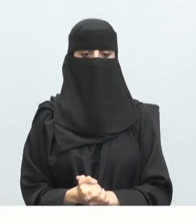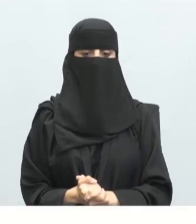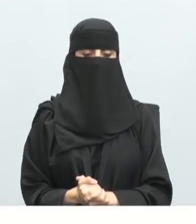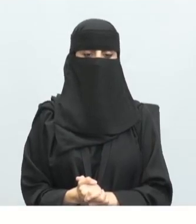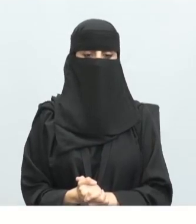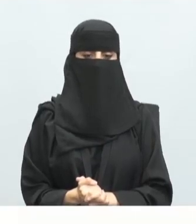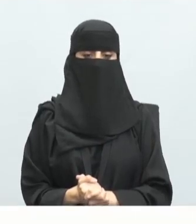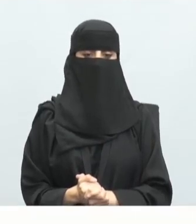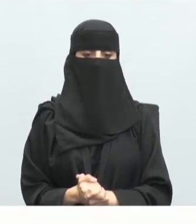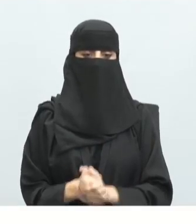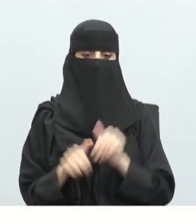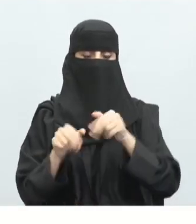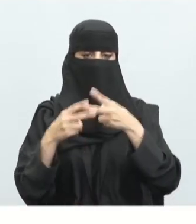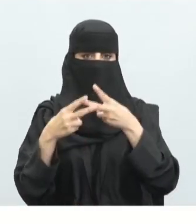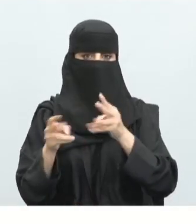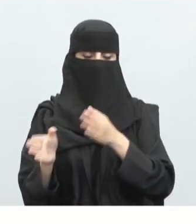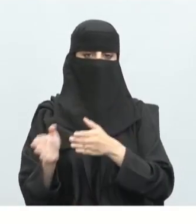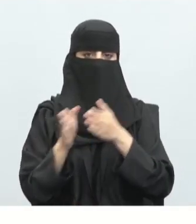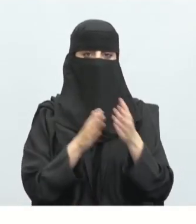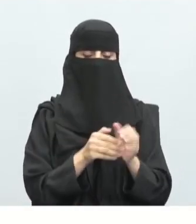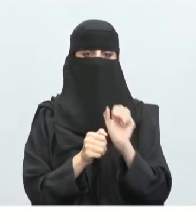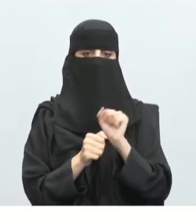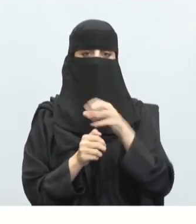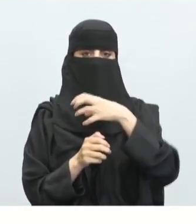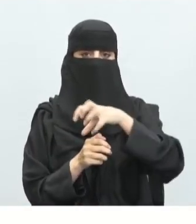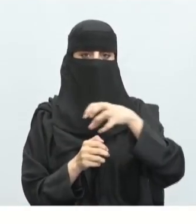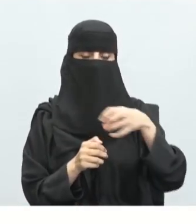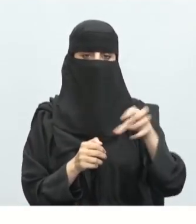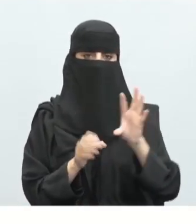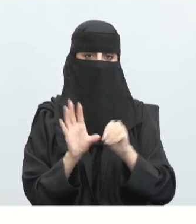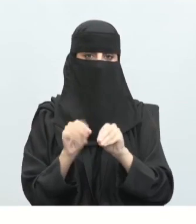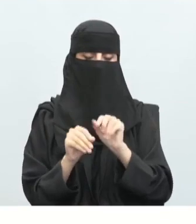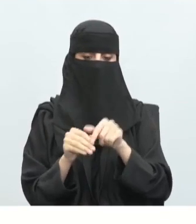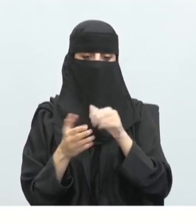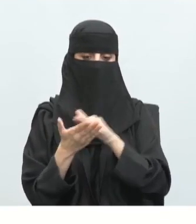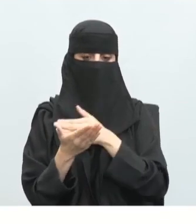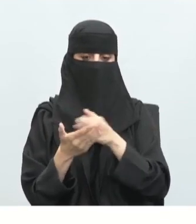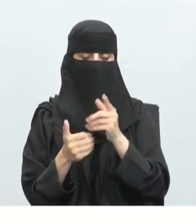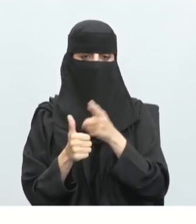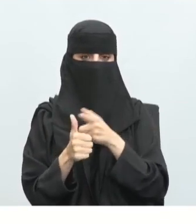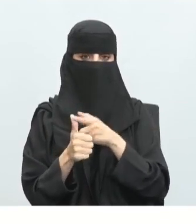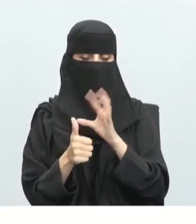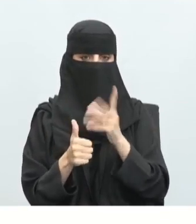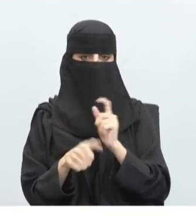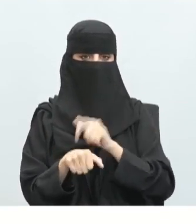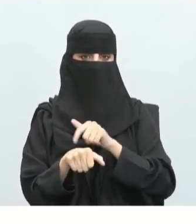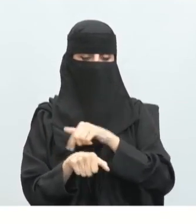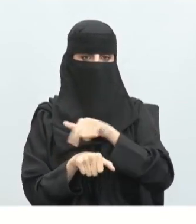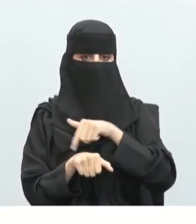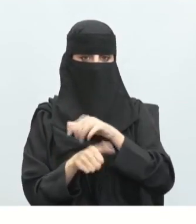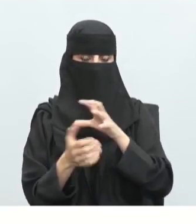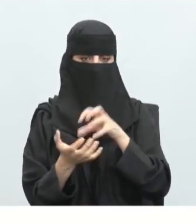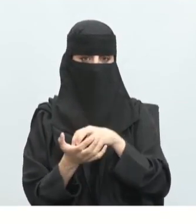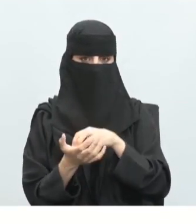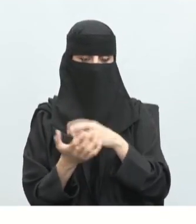الرقم انتقل واياكم الان الى عناصر القصه نستذكرها بشكل سريع للاهميه